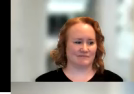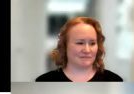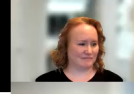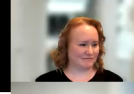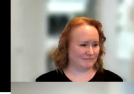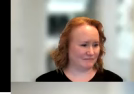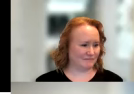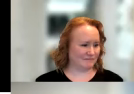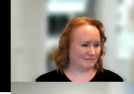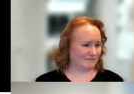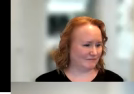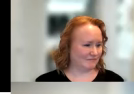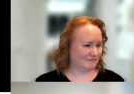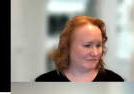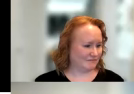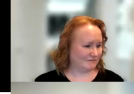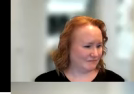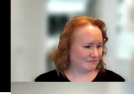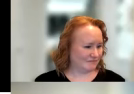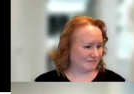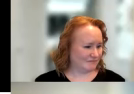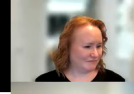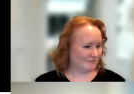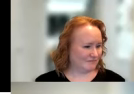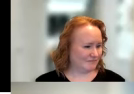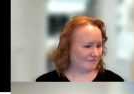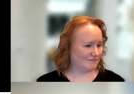som vi har sett på, og som faller innenfor tilgjengelighetsdirektivet.